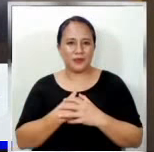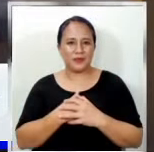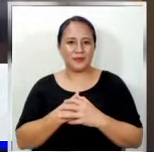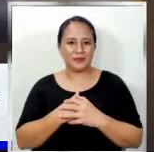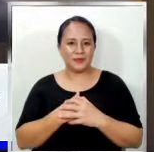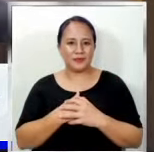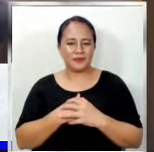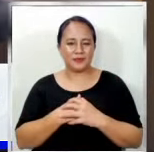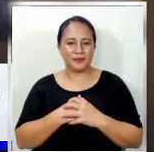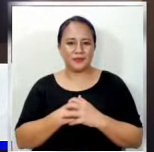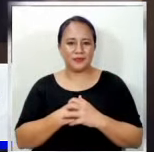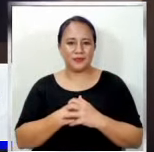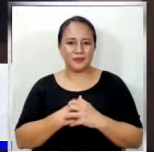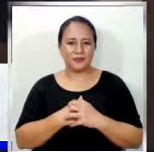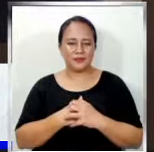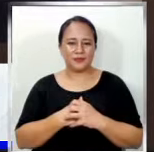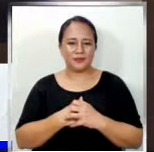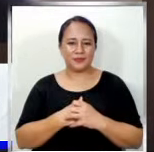Oo, Dale.